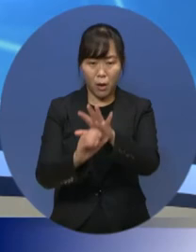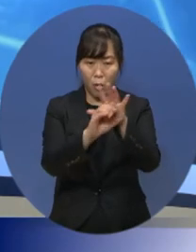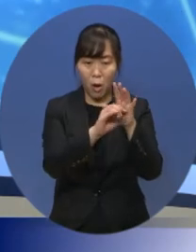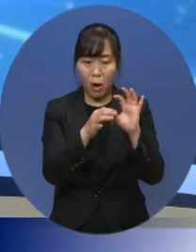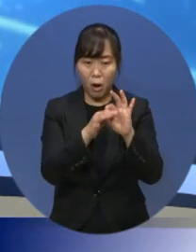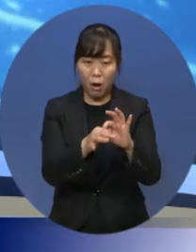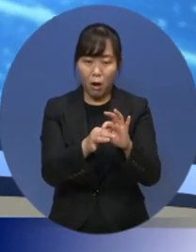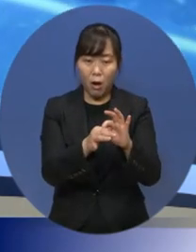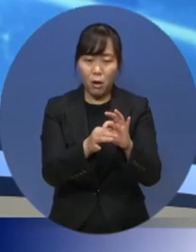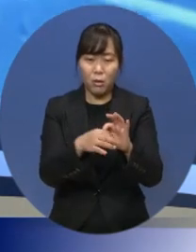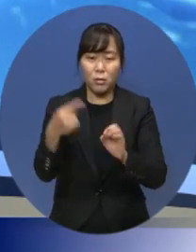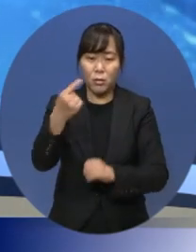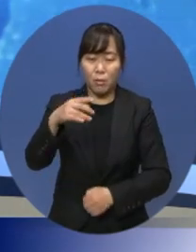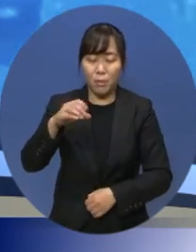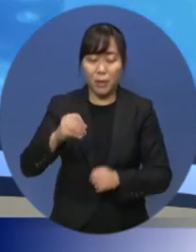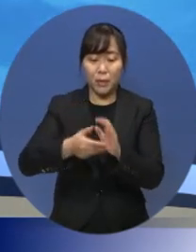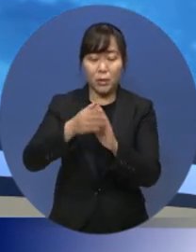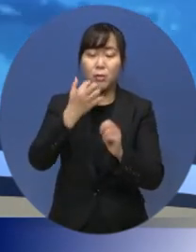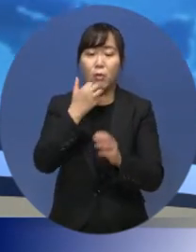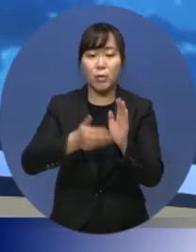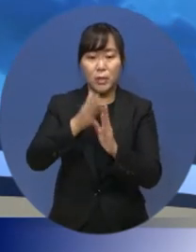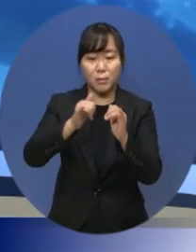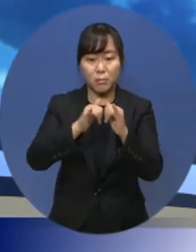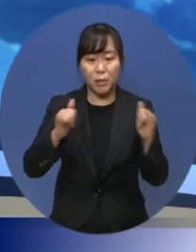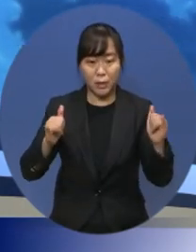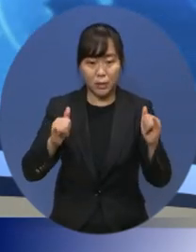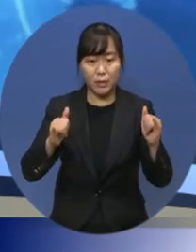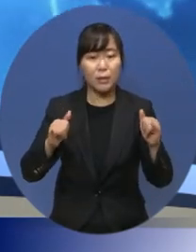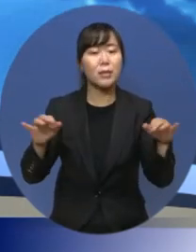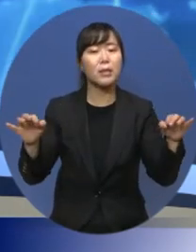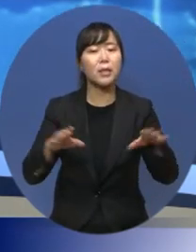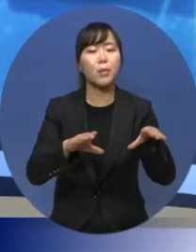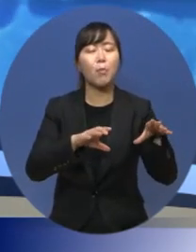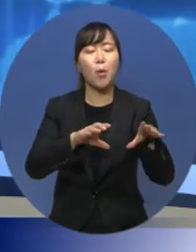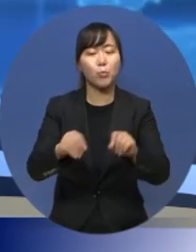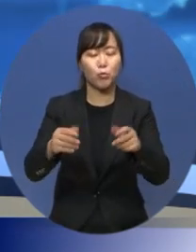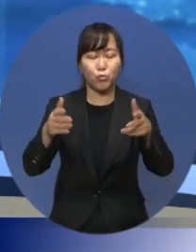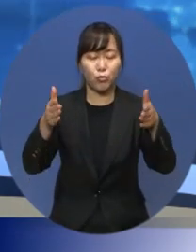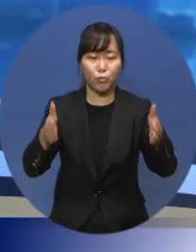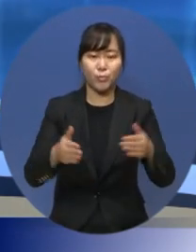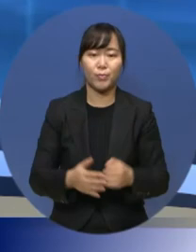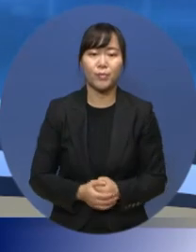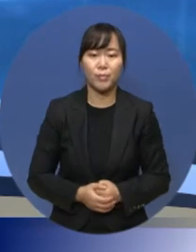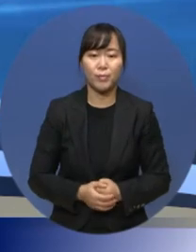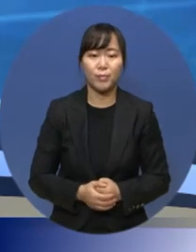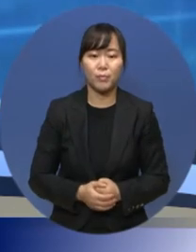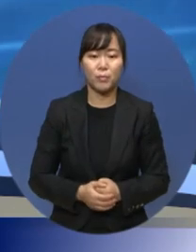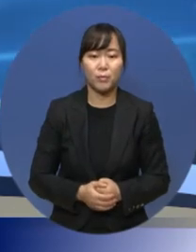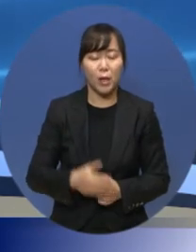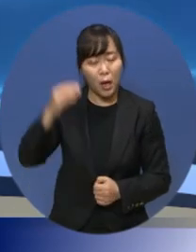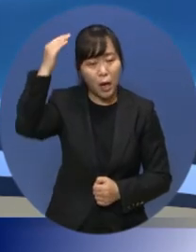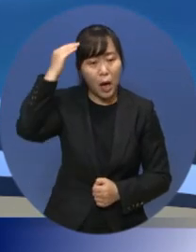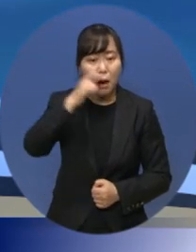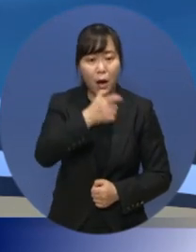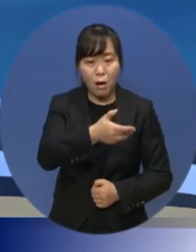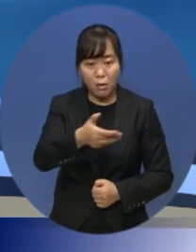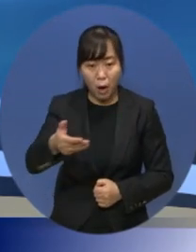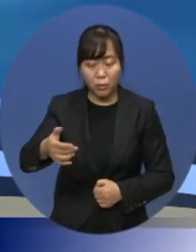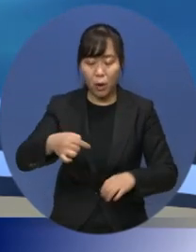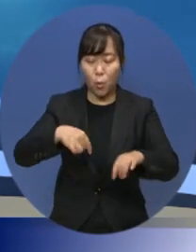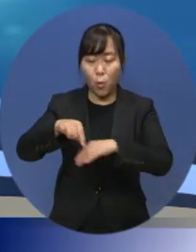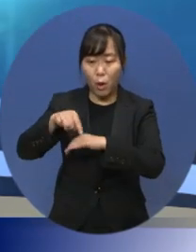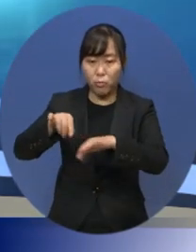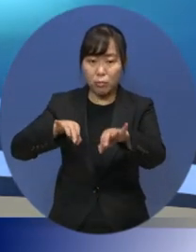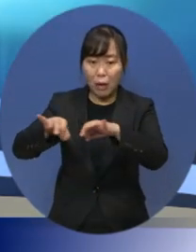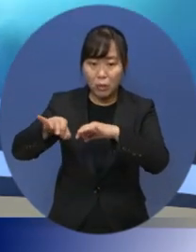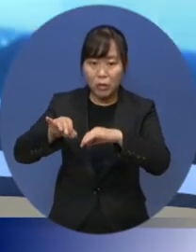코로나19와 관련해 1,000만 서울 시민은 잠시 멈춤 주간에 들어갔습니다. 한강공원이나 야외 포차도